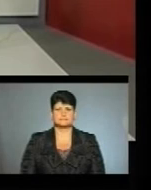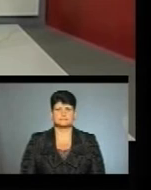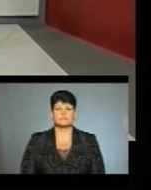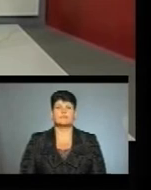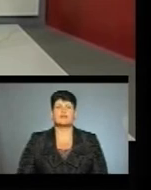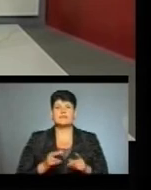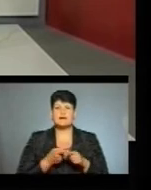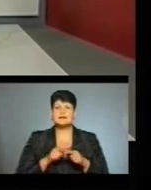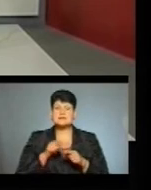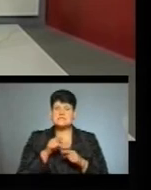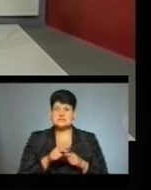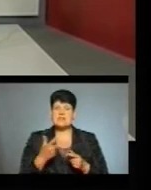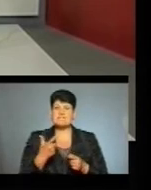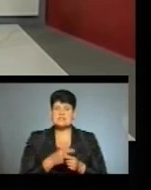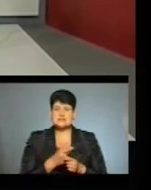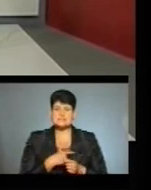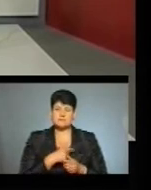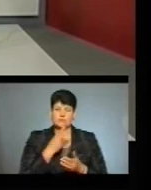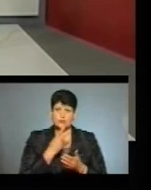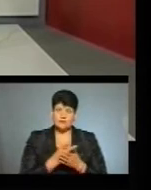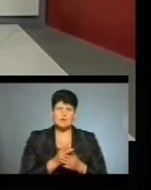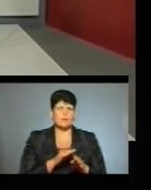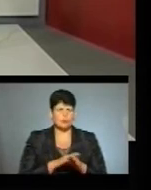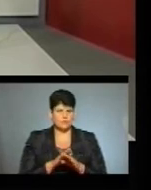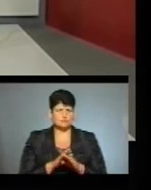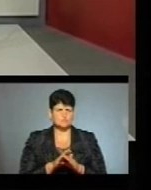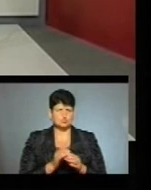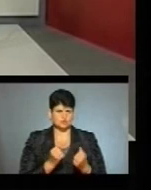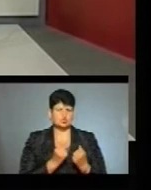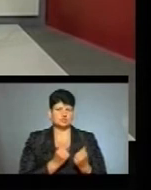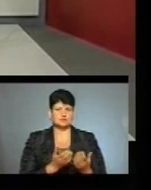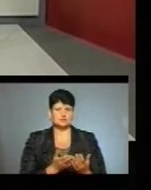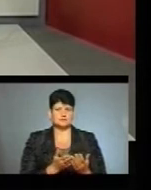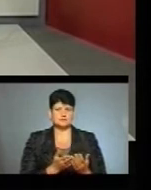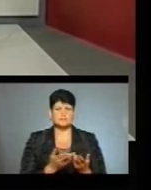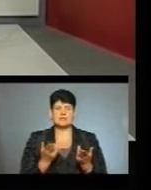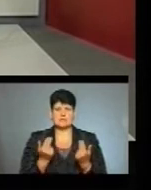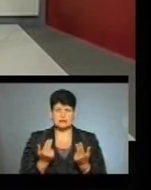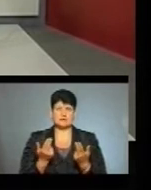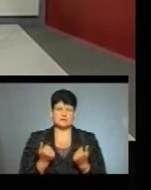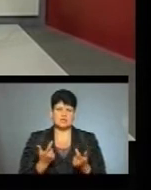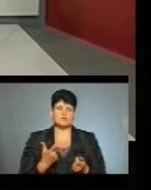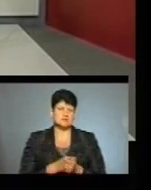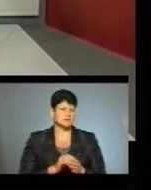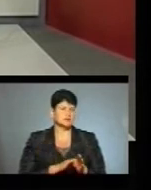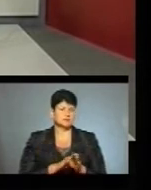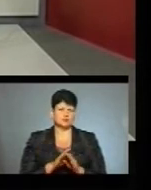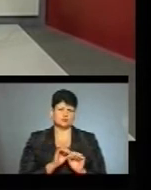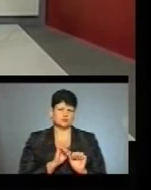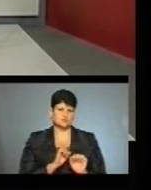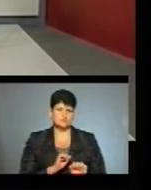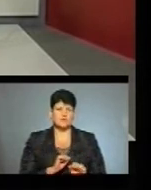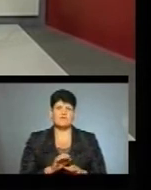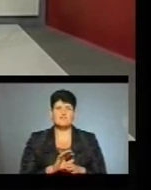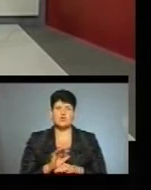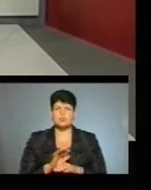Як ці вакцини зарекомендували себе, чи вони є повністю безпечними? Так, вакцини є повністю безпечні. Виробництво